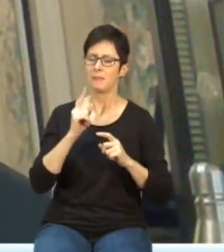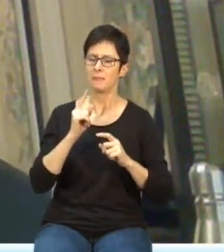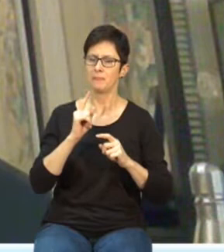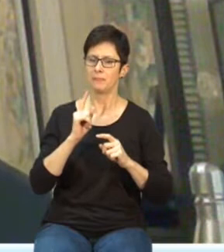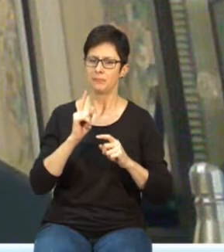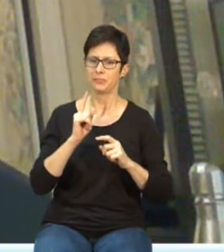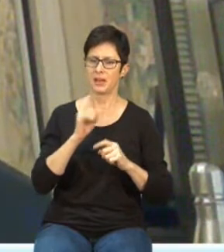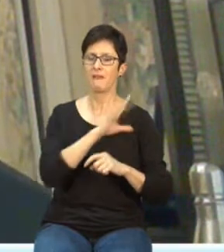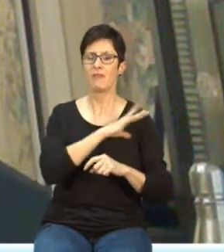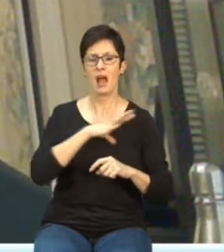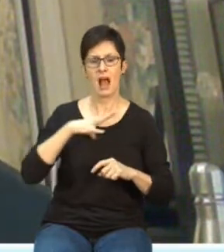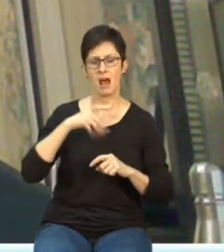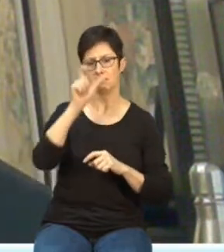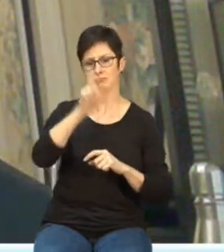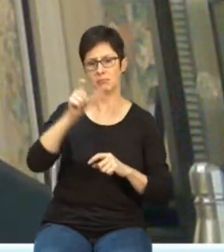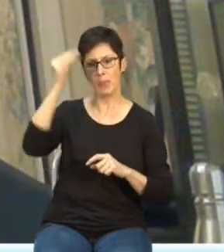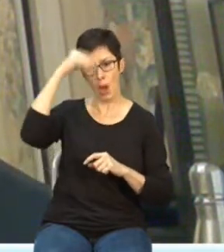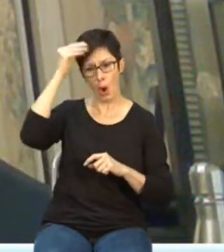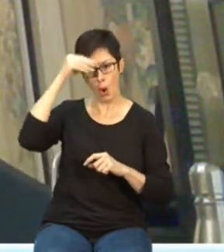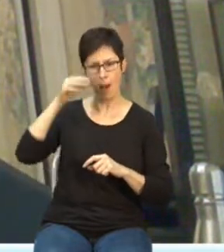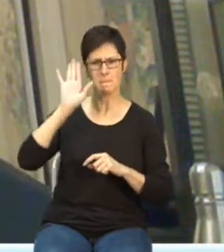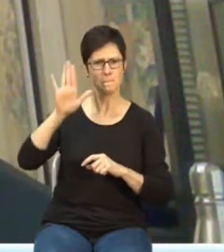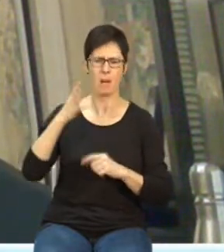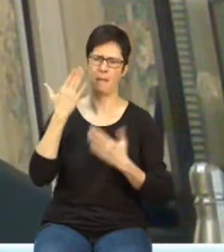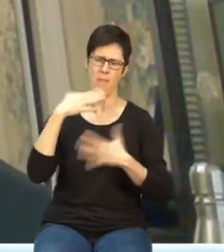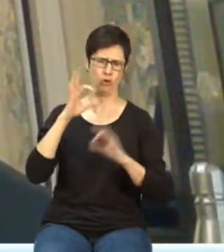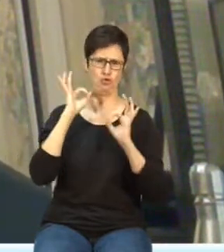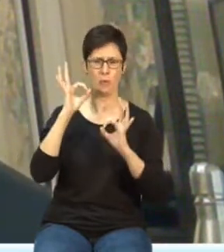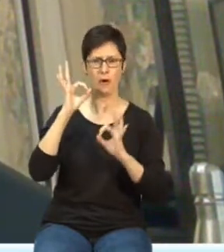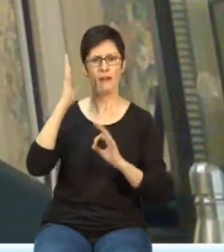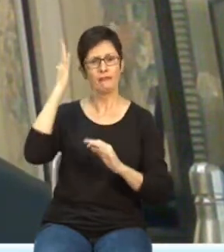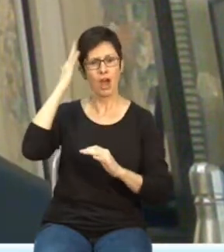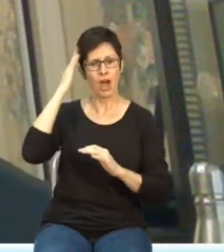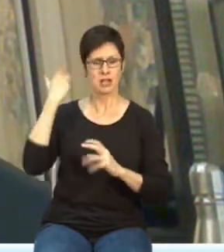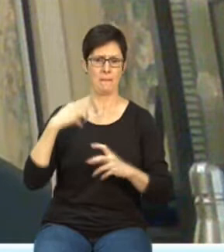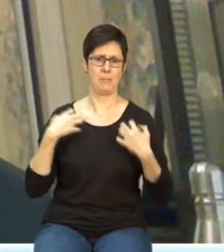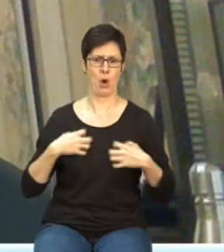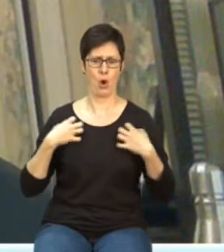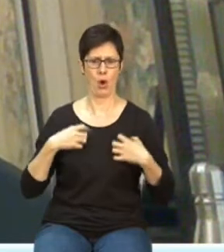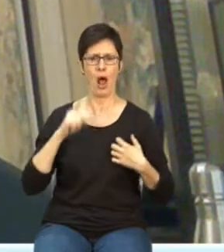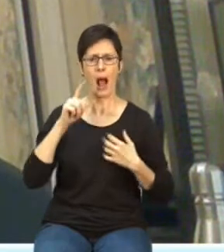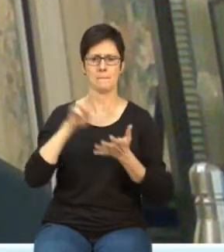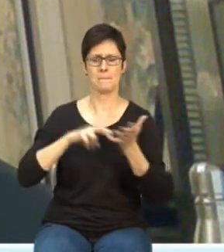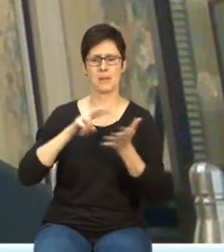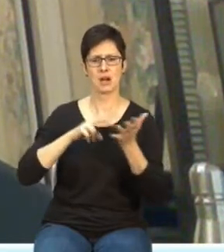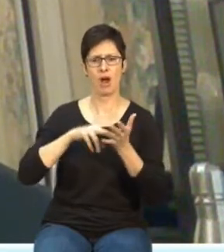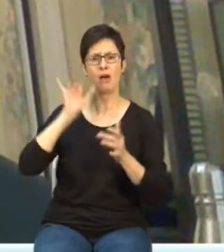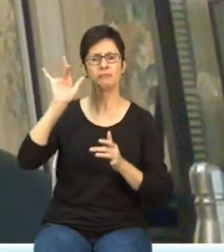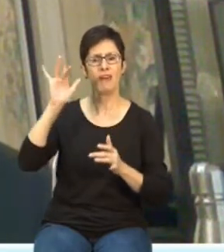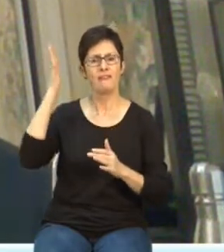to są naukowcy którzy mają doskonałą wiedzę biologiczną natomiast mi brakuje im Wiedzy